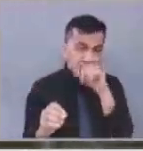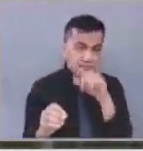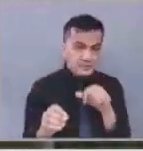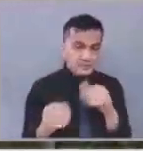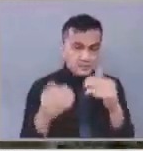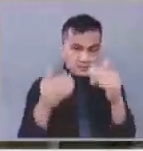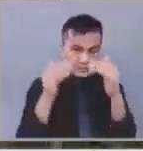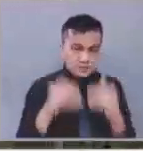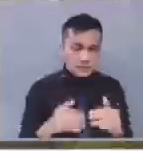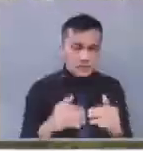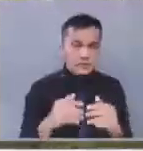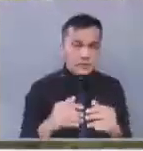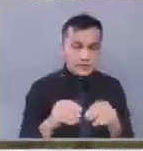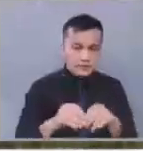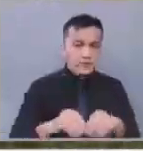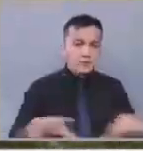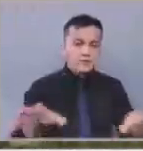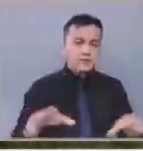programa hanggang barangay.